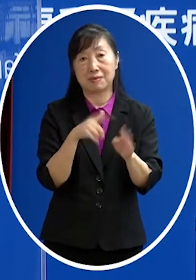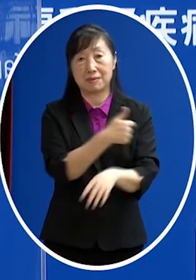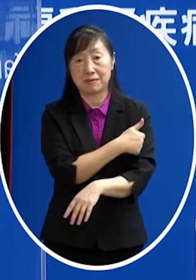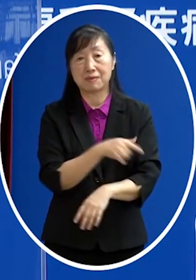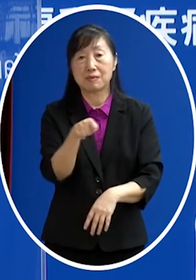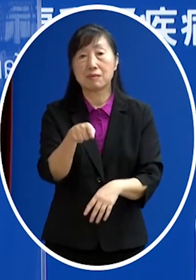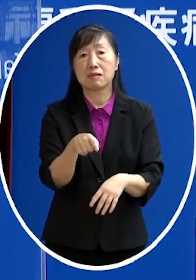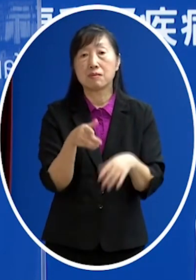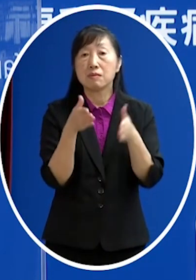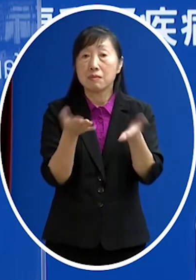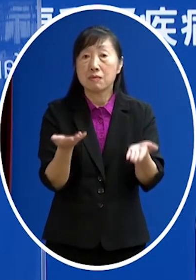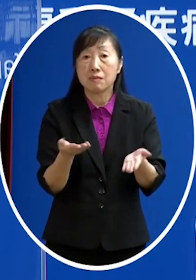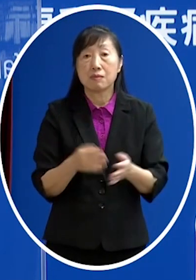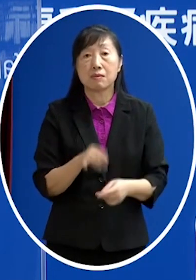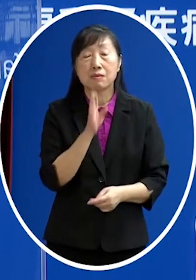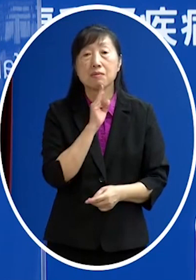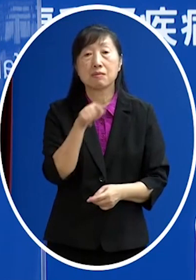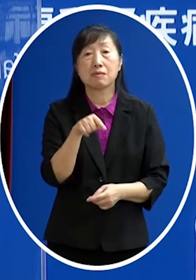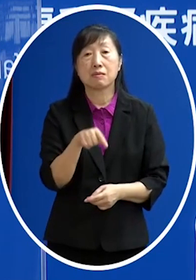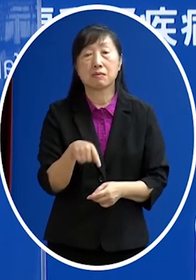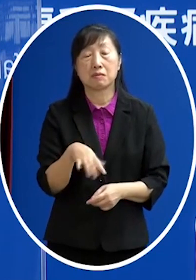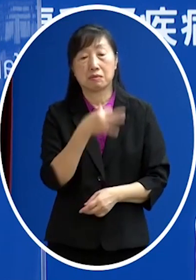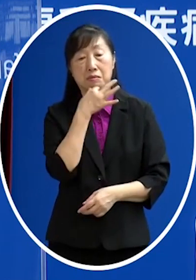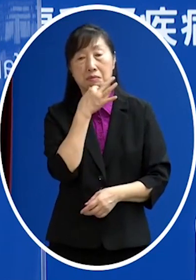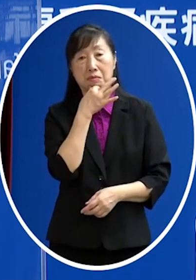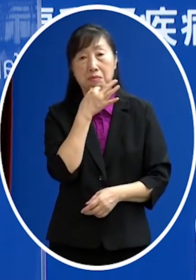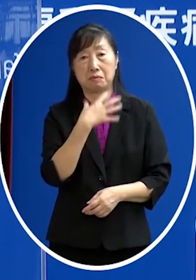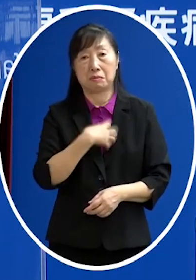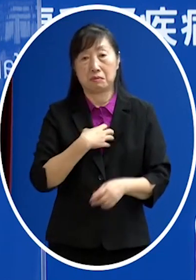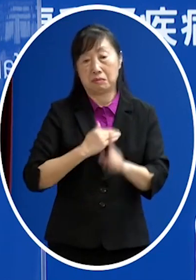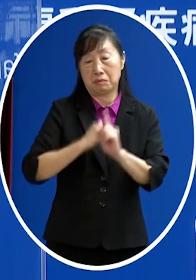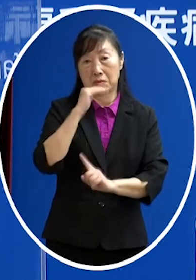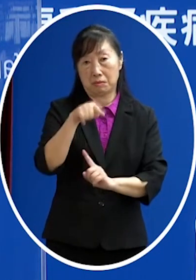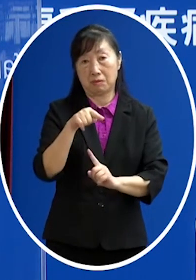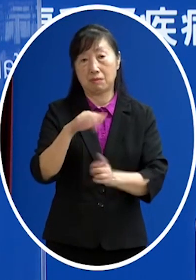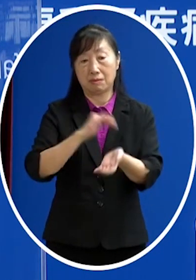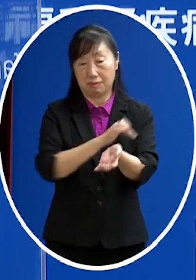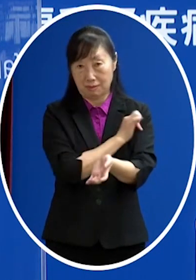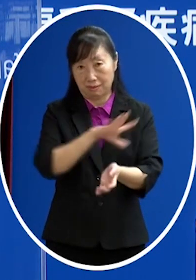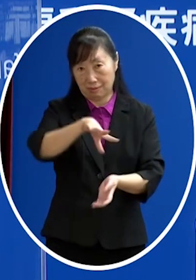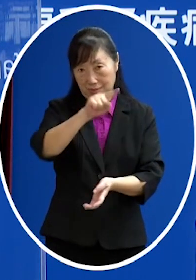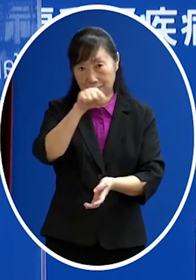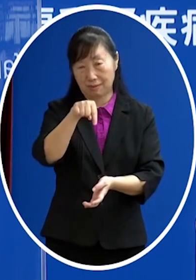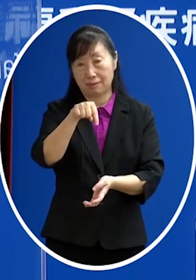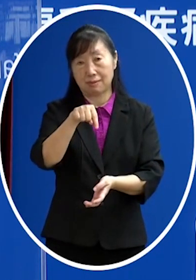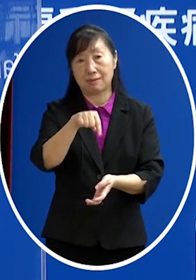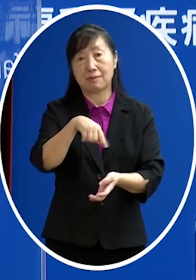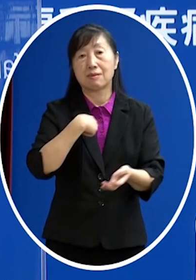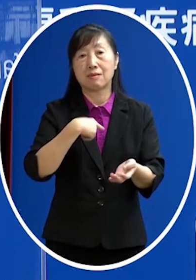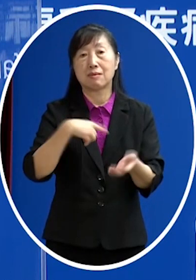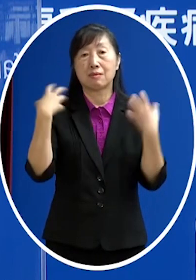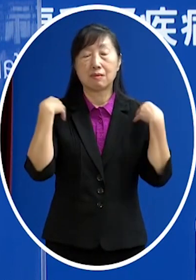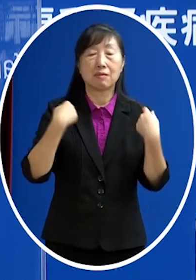上还是要这些风险很高的这些医护的人员运送的人